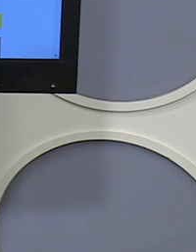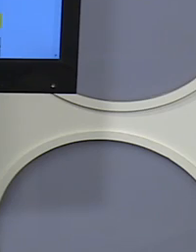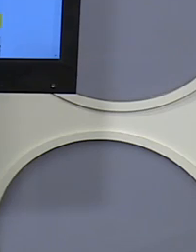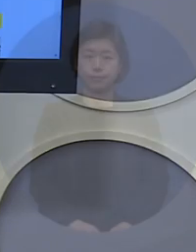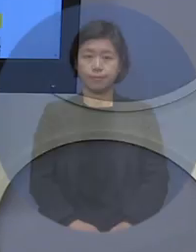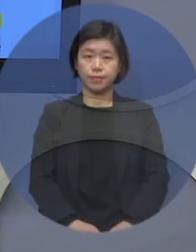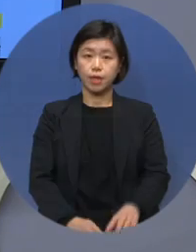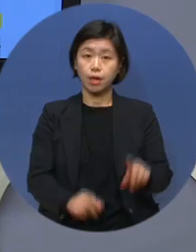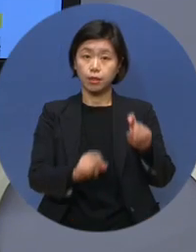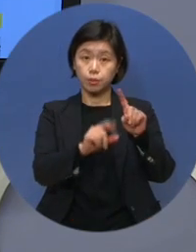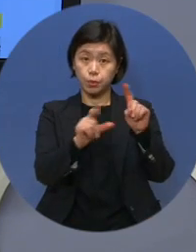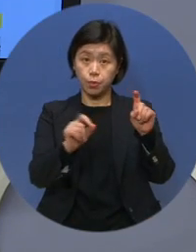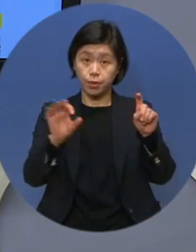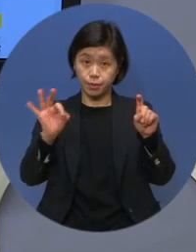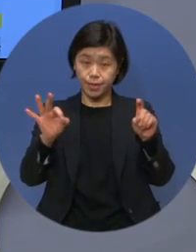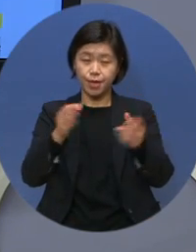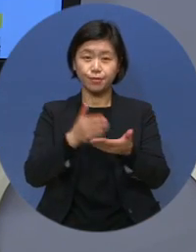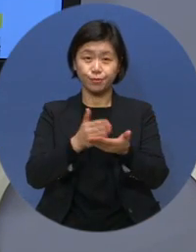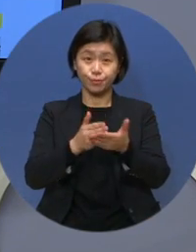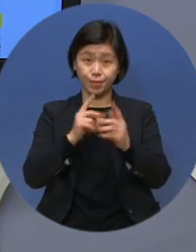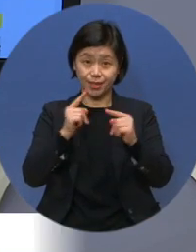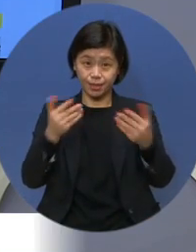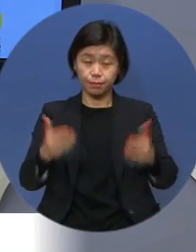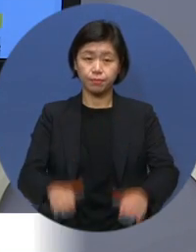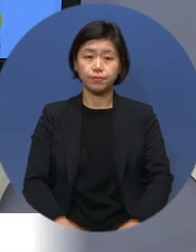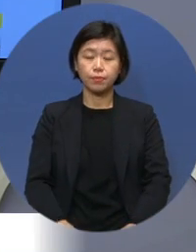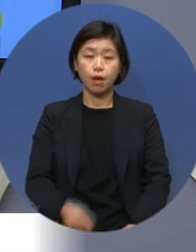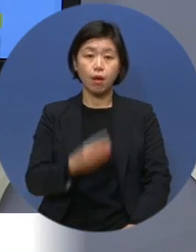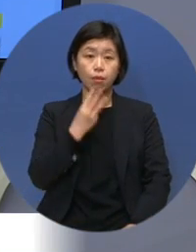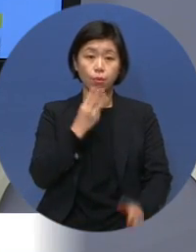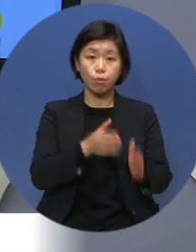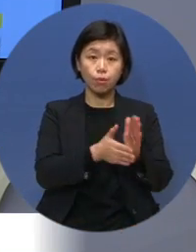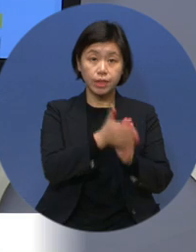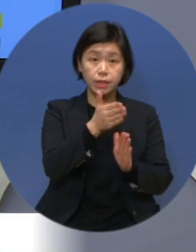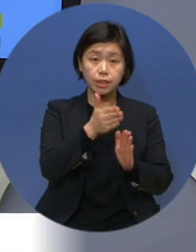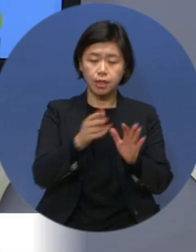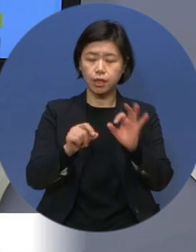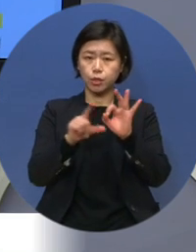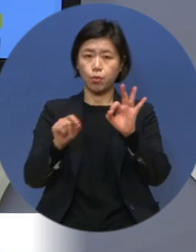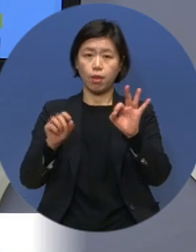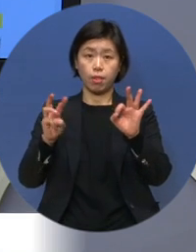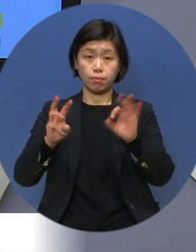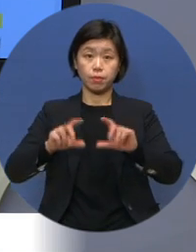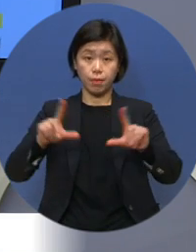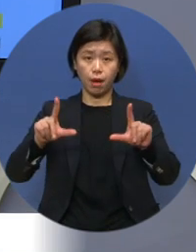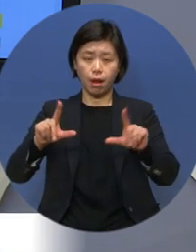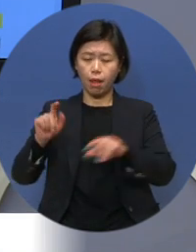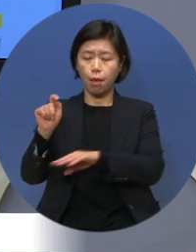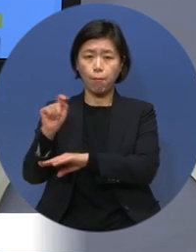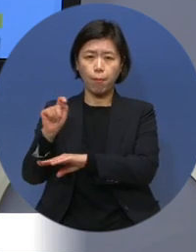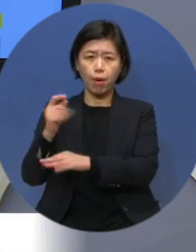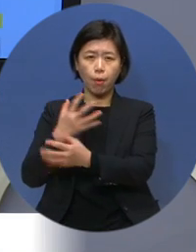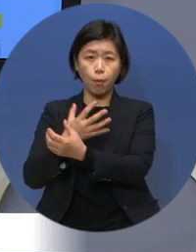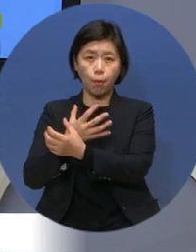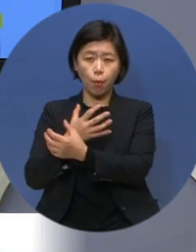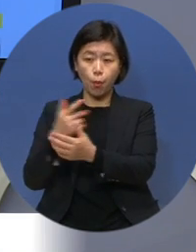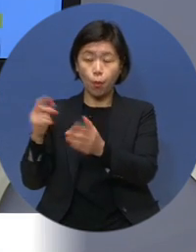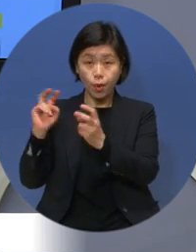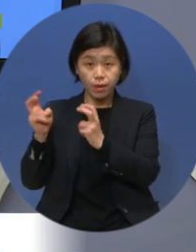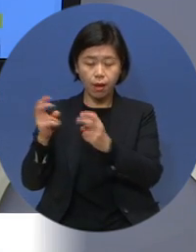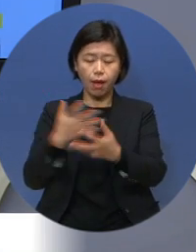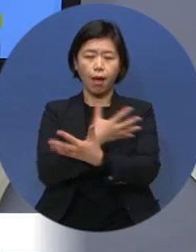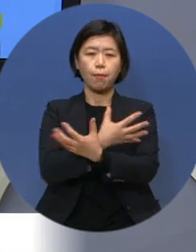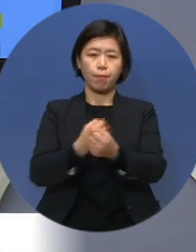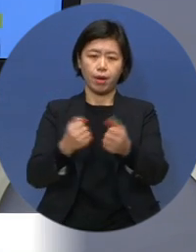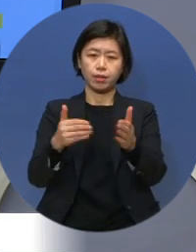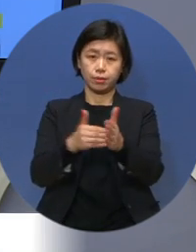11월 10일 만 말아 놓습니다 서울시가 지난달 30일 kst 모빌리티 와 업무협약을 체결하고